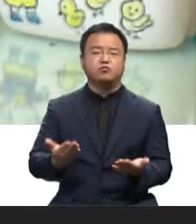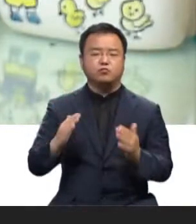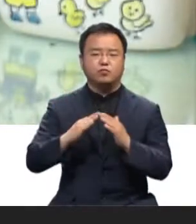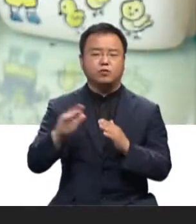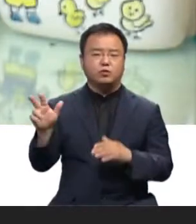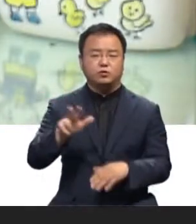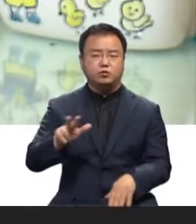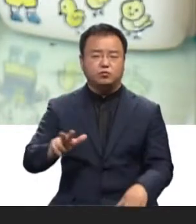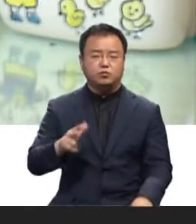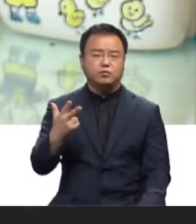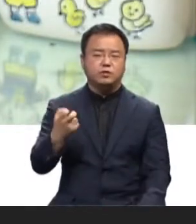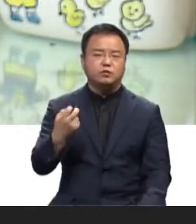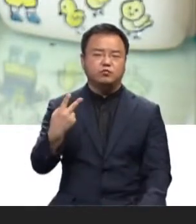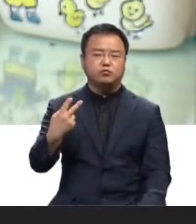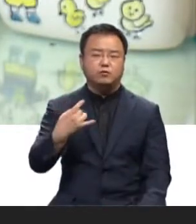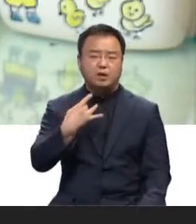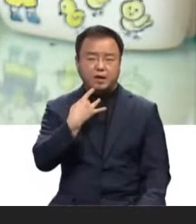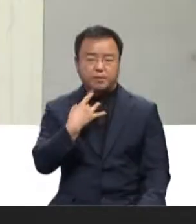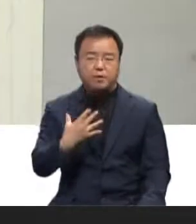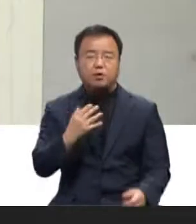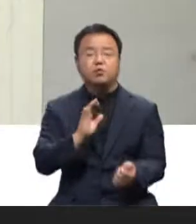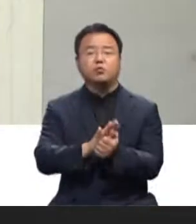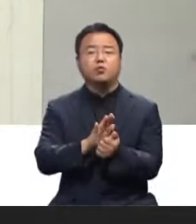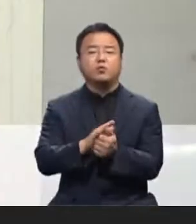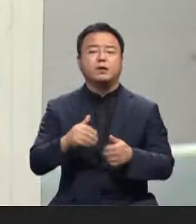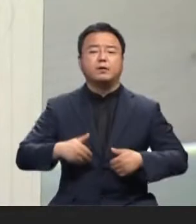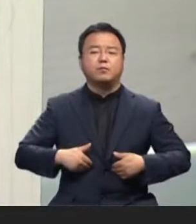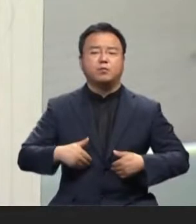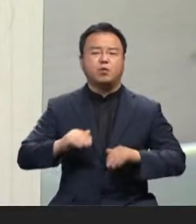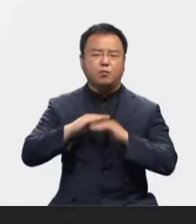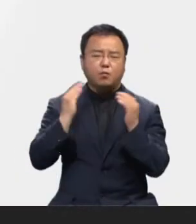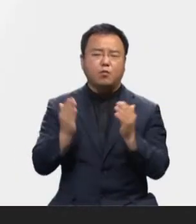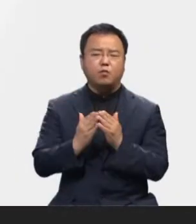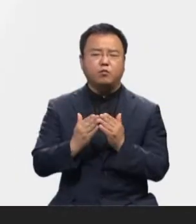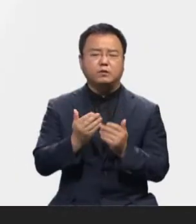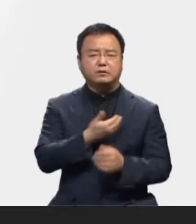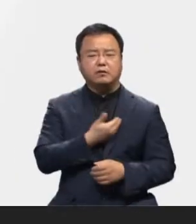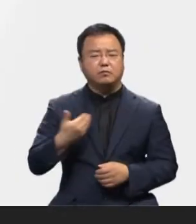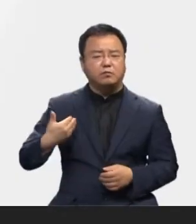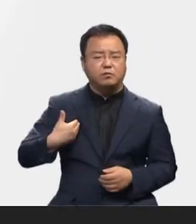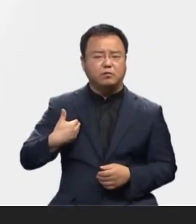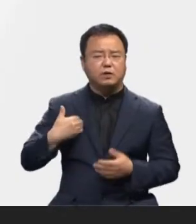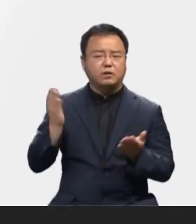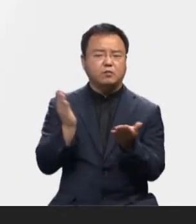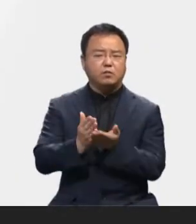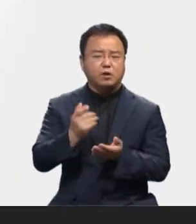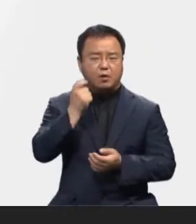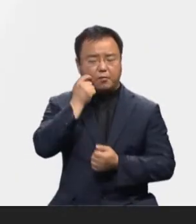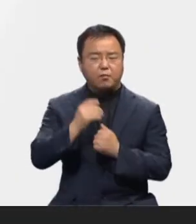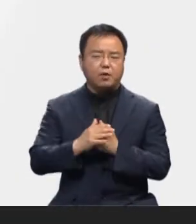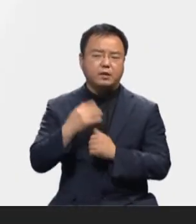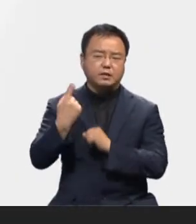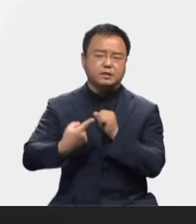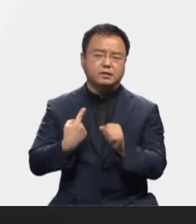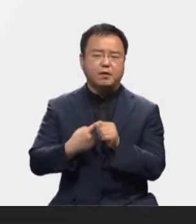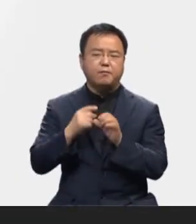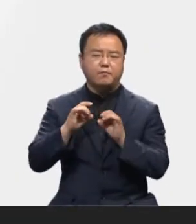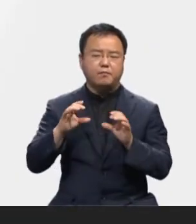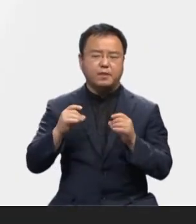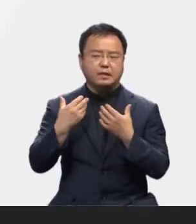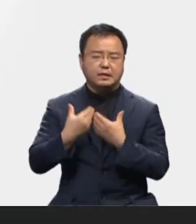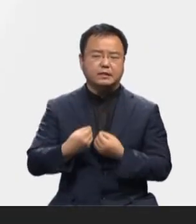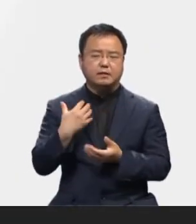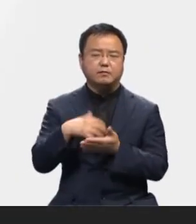도움이 필요한 아이들을 모두 수용하지 못하고 있습니다 매년 아동학대 사례 련 꾸준히 늘어 24,000